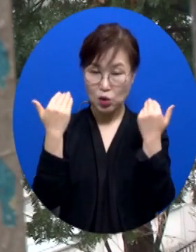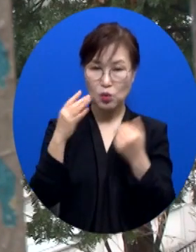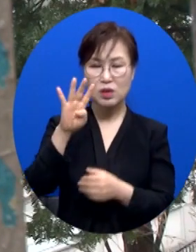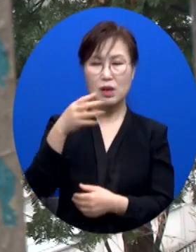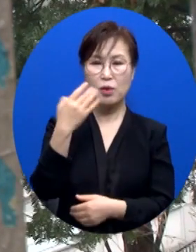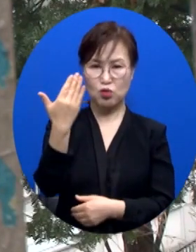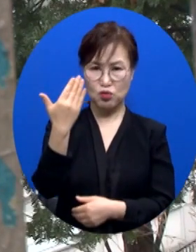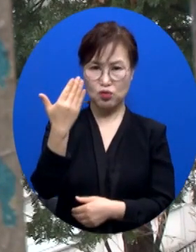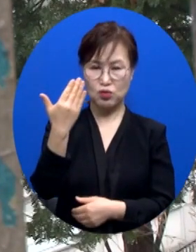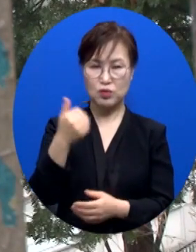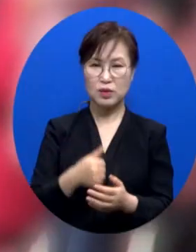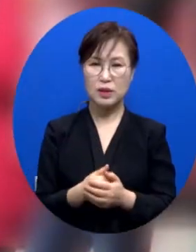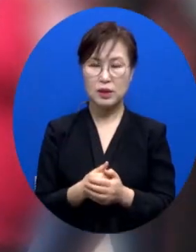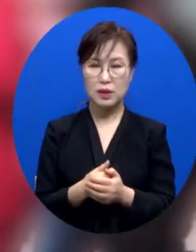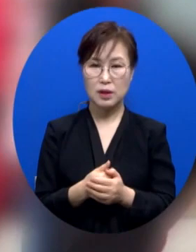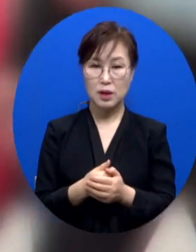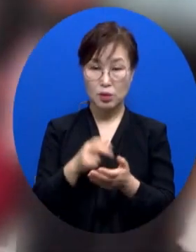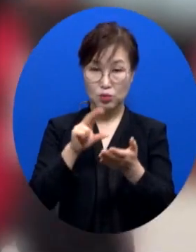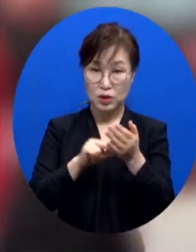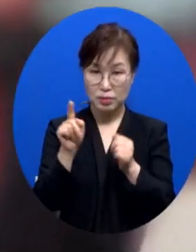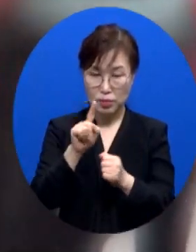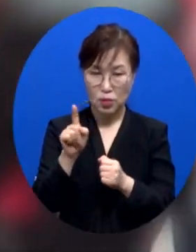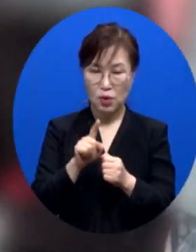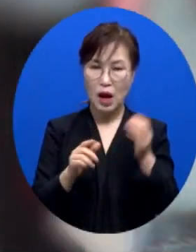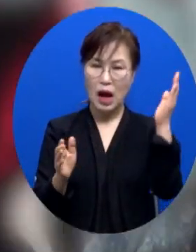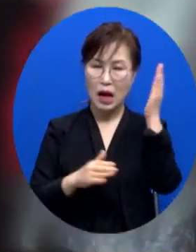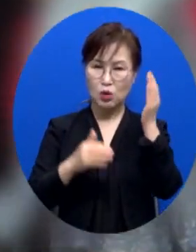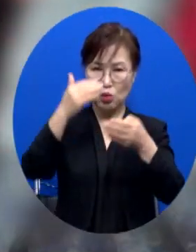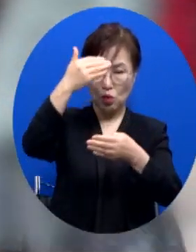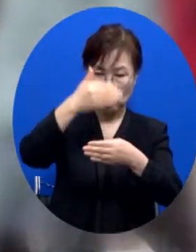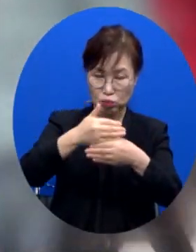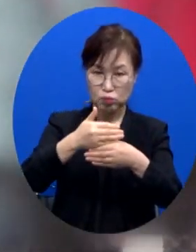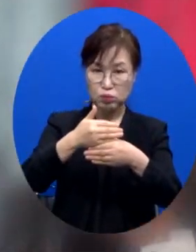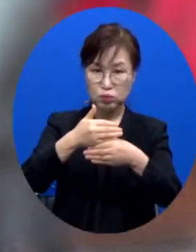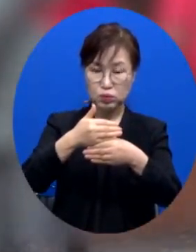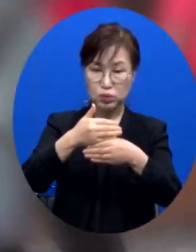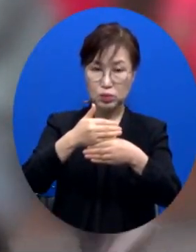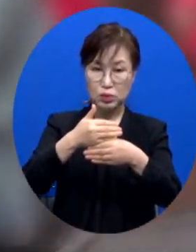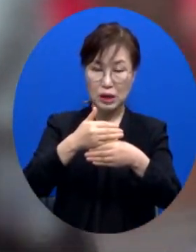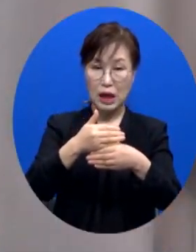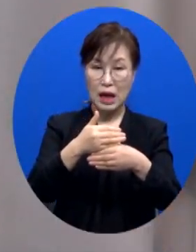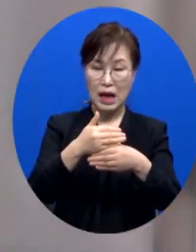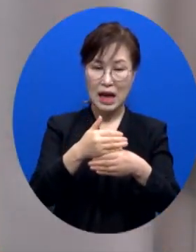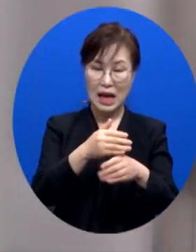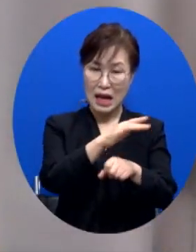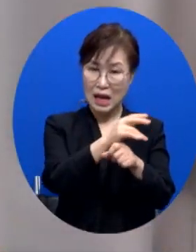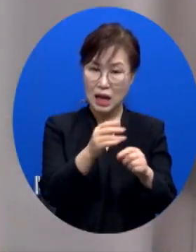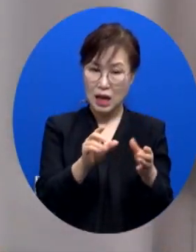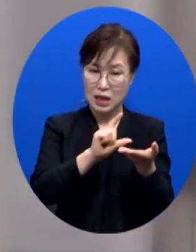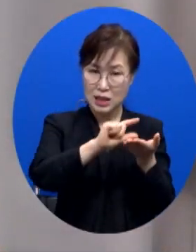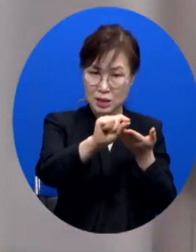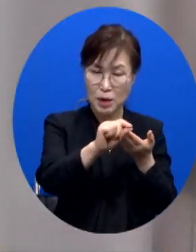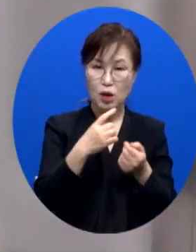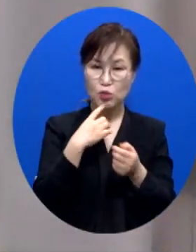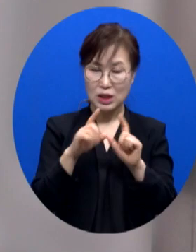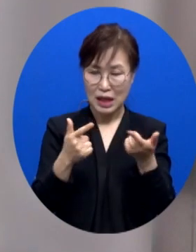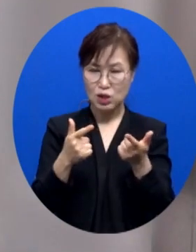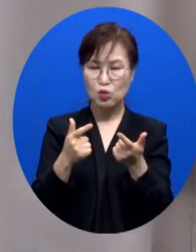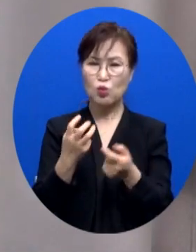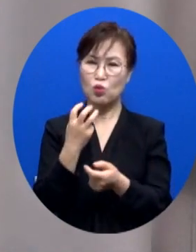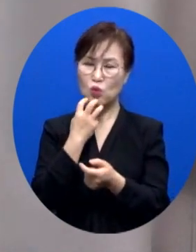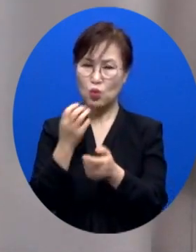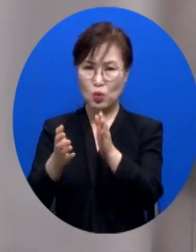409개에 달합니다. 문제는 학교 통폐합이 지방 읍면 지역을 넘어 대도시로 퍼지고 있다는